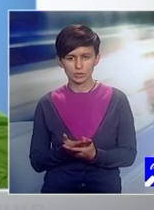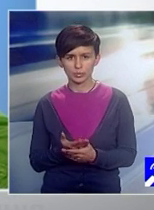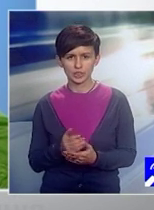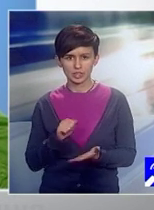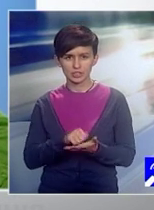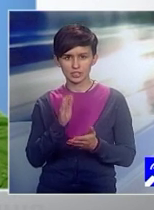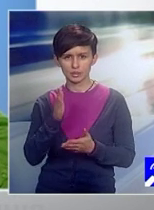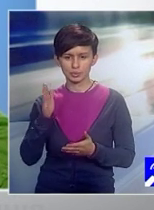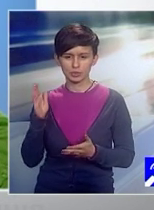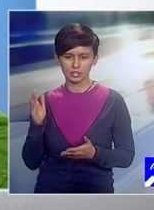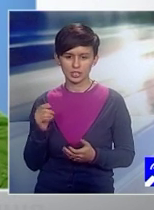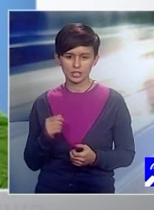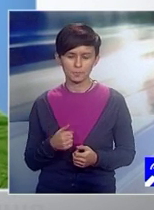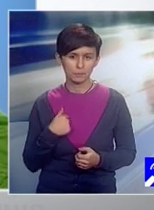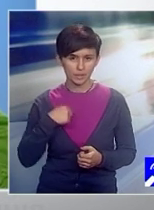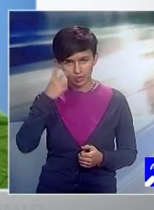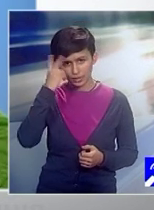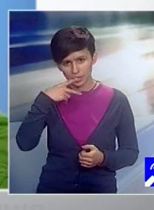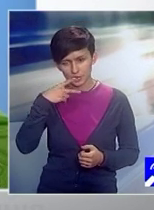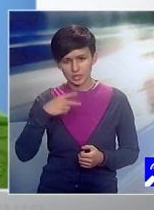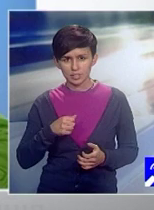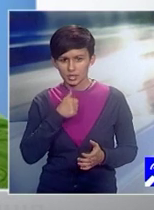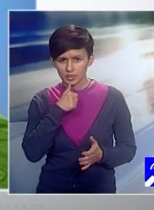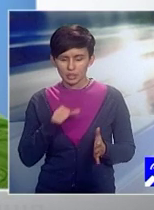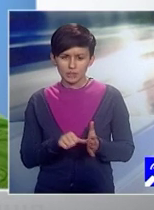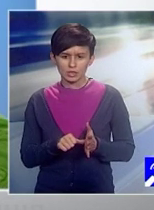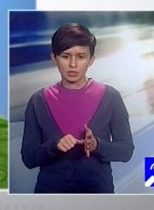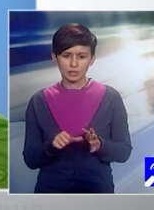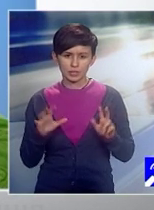bibliotecă, am înțeles că prin